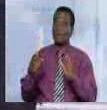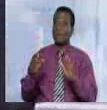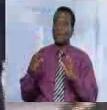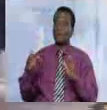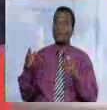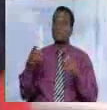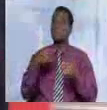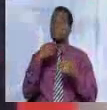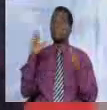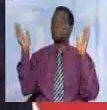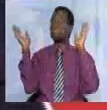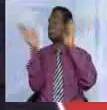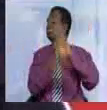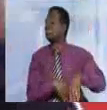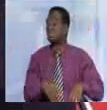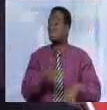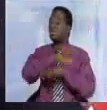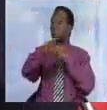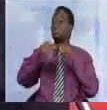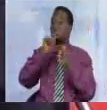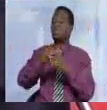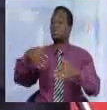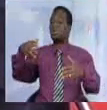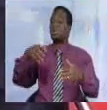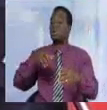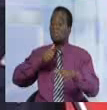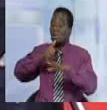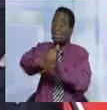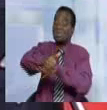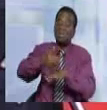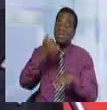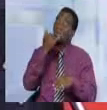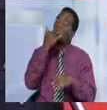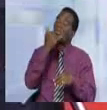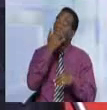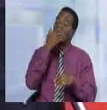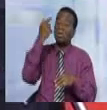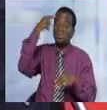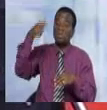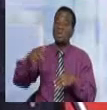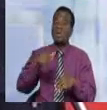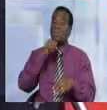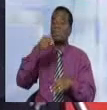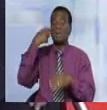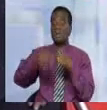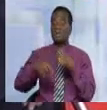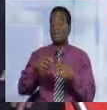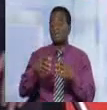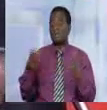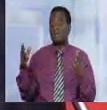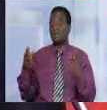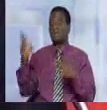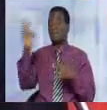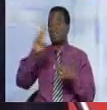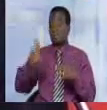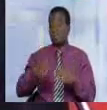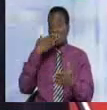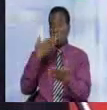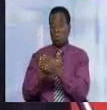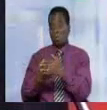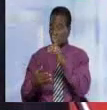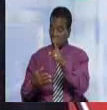balayé d'un revers de main toutes les accusations de fraude massive. Pour lui, pas question de remettre en cause le résultat des